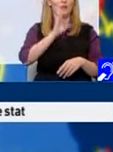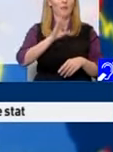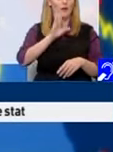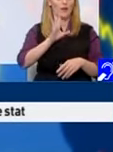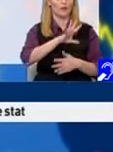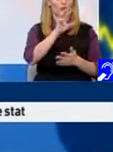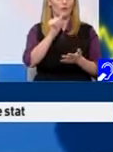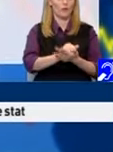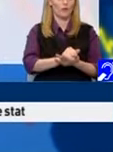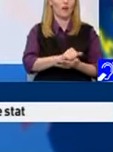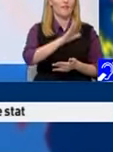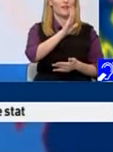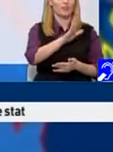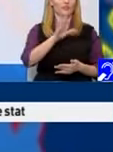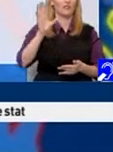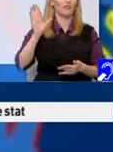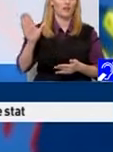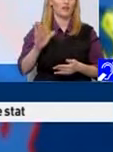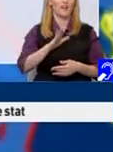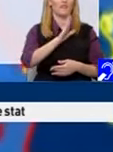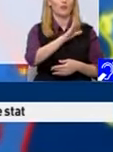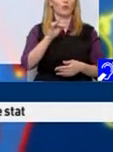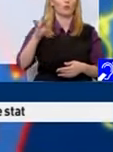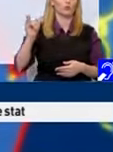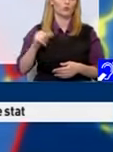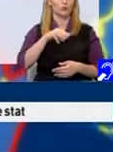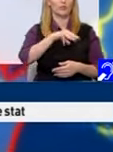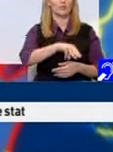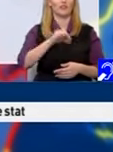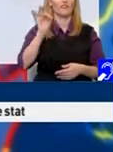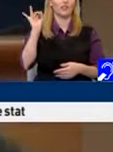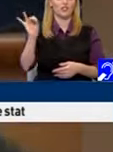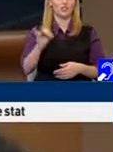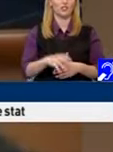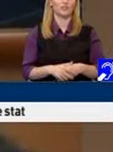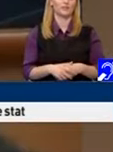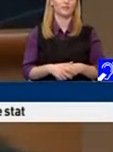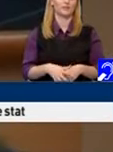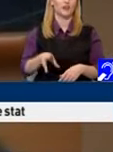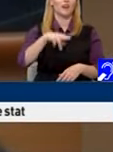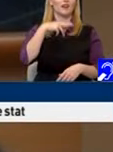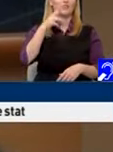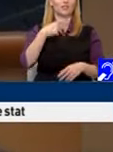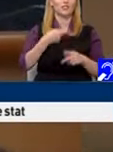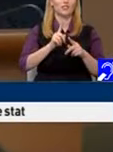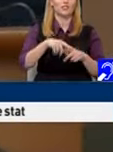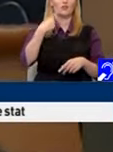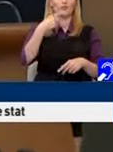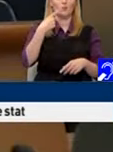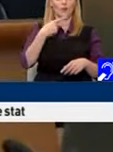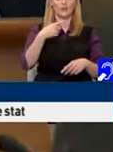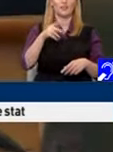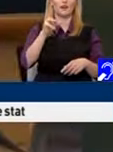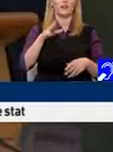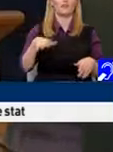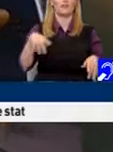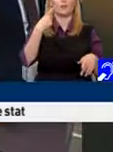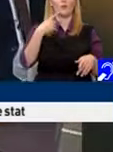Este vorba despre Veronica Vragaleva, Veronica Ursu și Tatiana Ivanichkina. În atenția celor care vorbesc de egalitate de